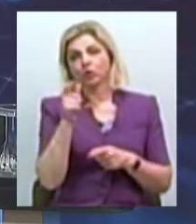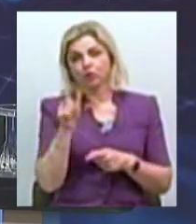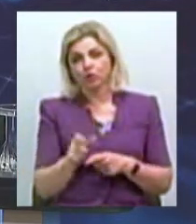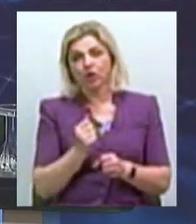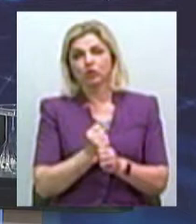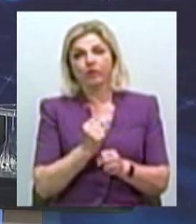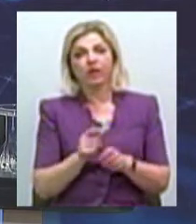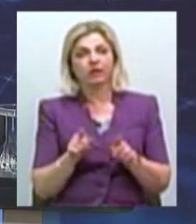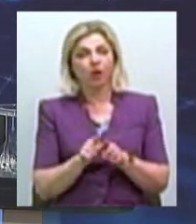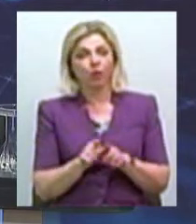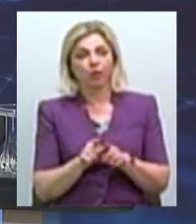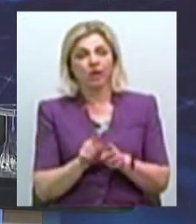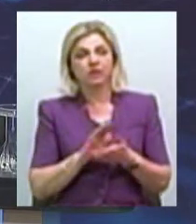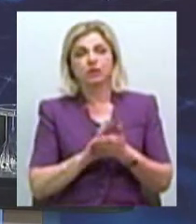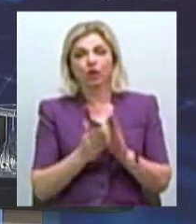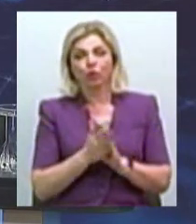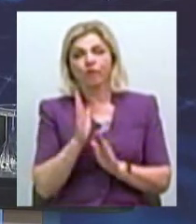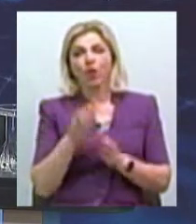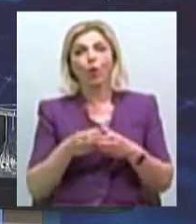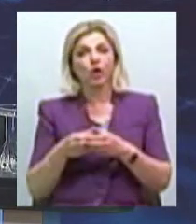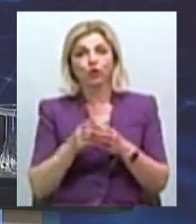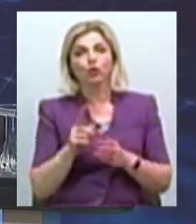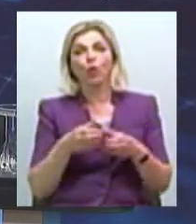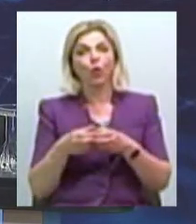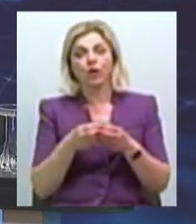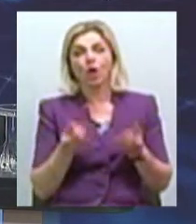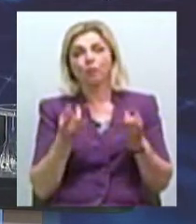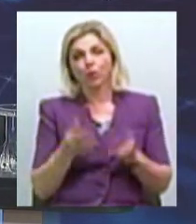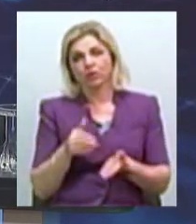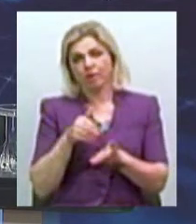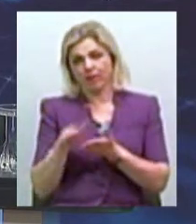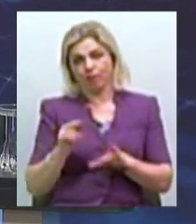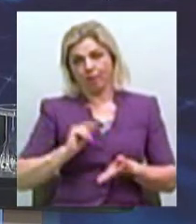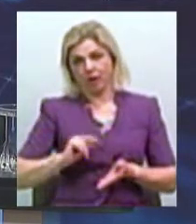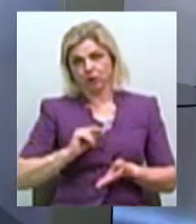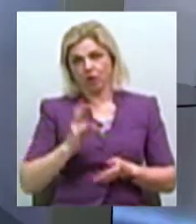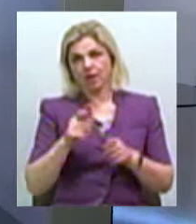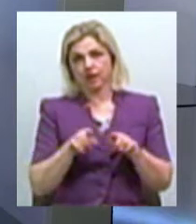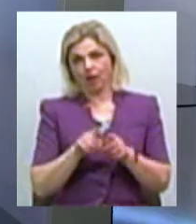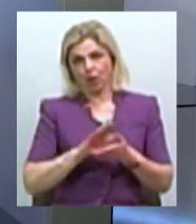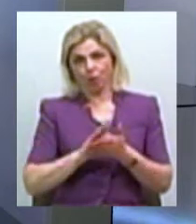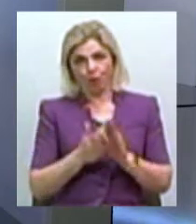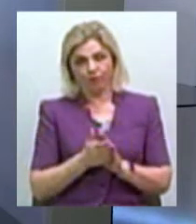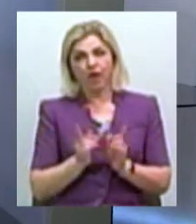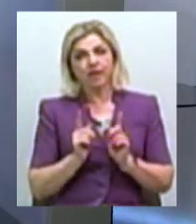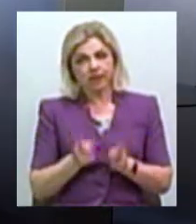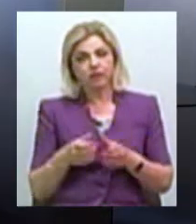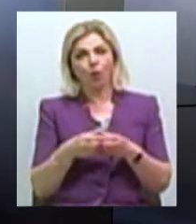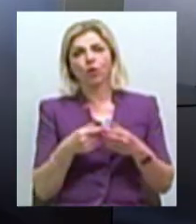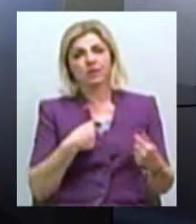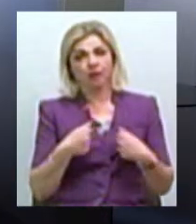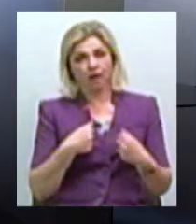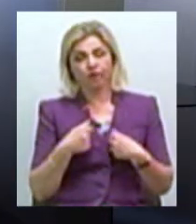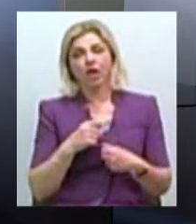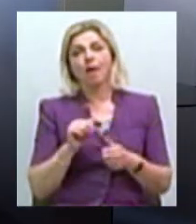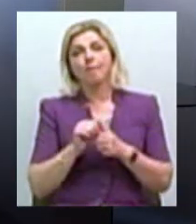таку ситуацію в колективі, що колектив просто відмовився працювати на таких умовах. Дійсно, колектив страждав, замість